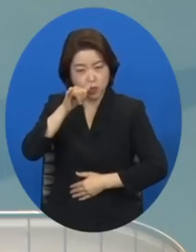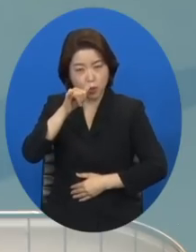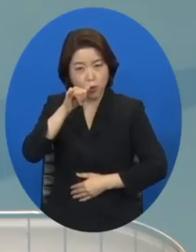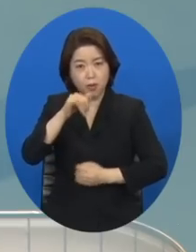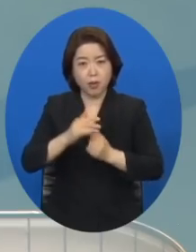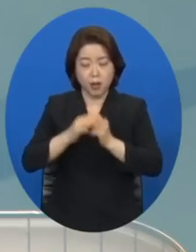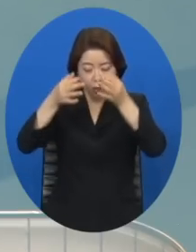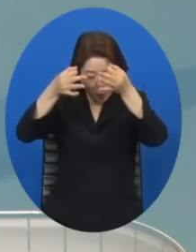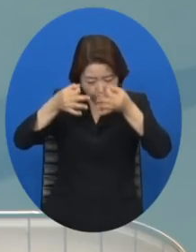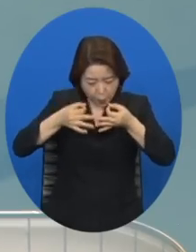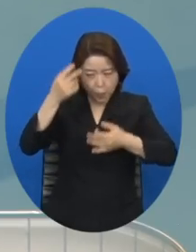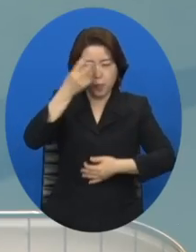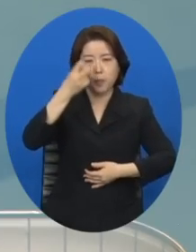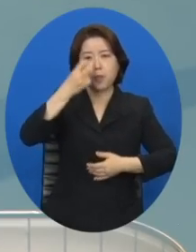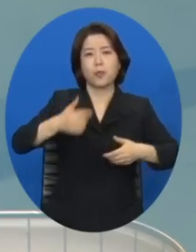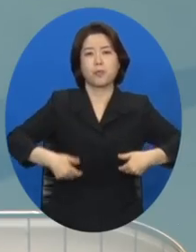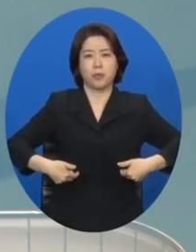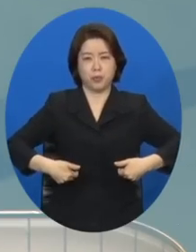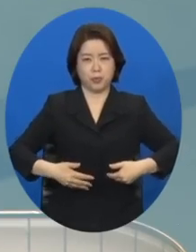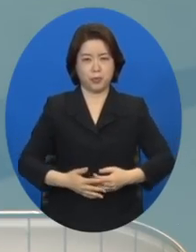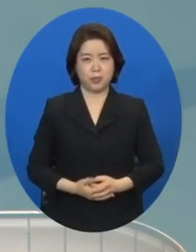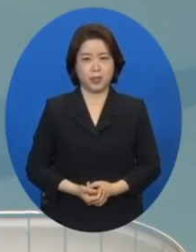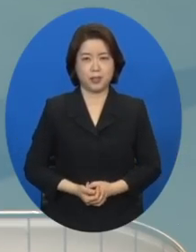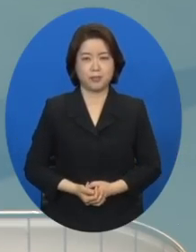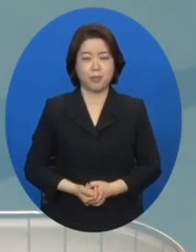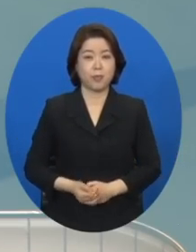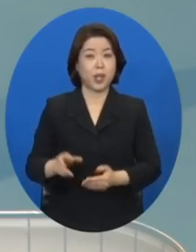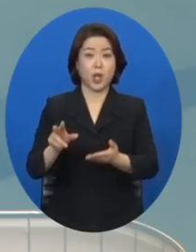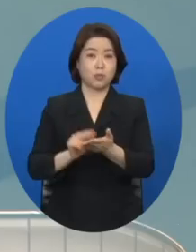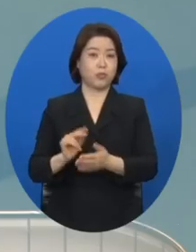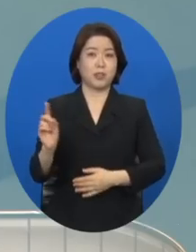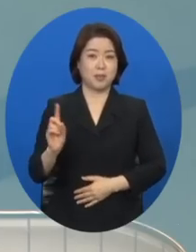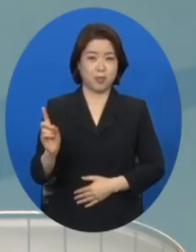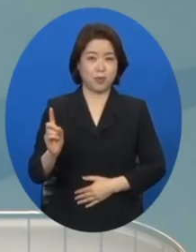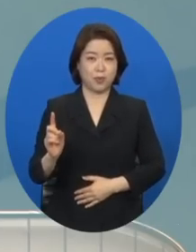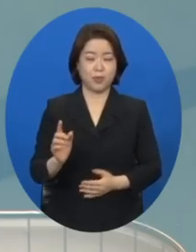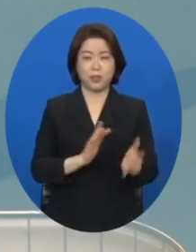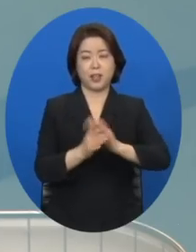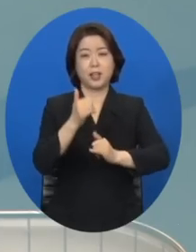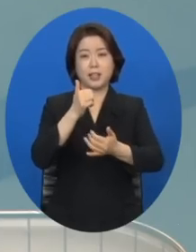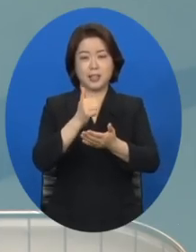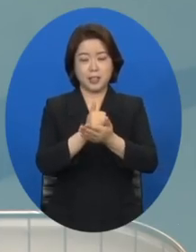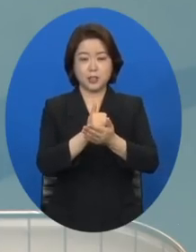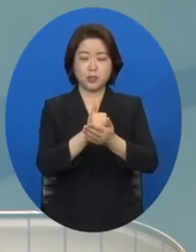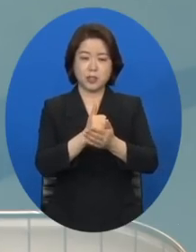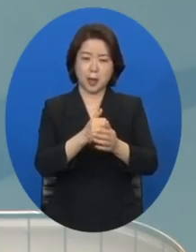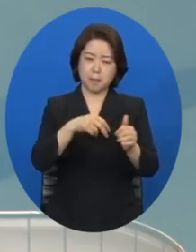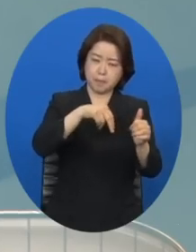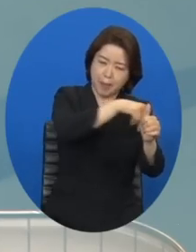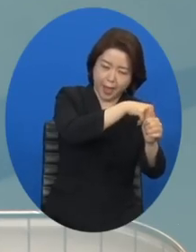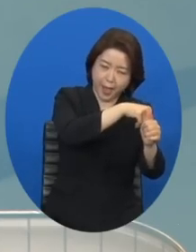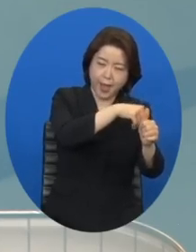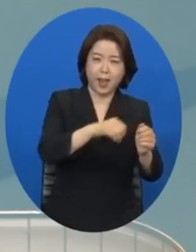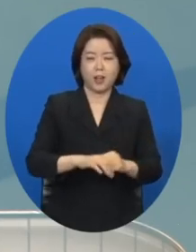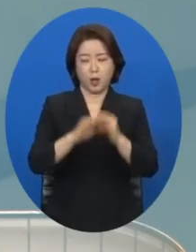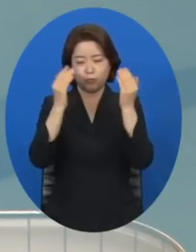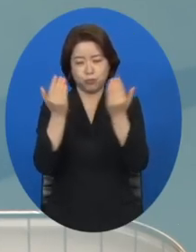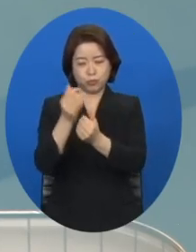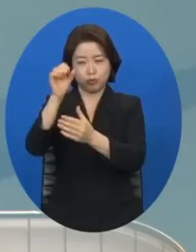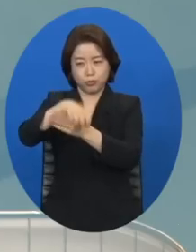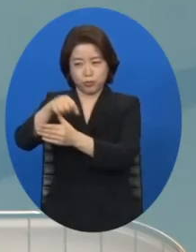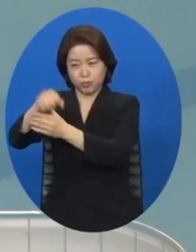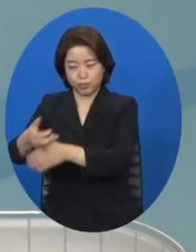전공해 봐야 된다는 것입니다 문제는 무엇이냐면 예수님께부터 있어서 모두가 다 열매를 맺으면